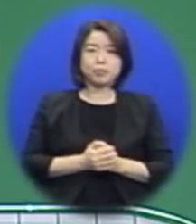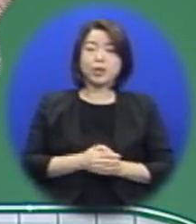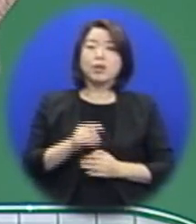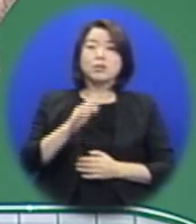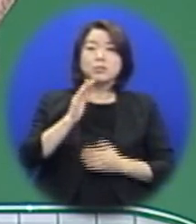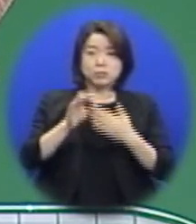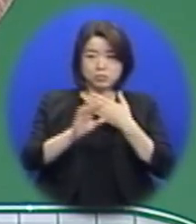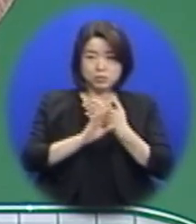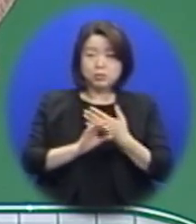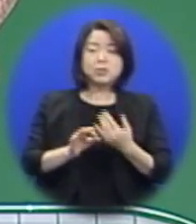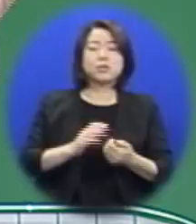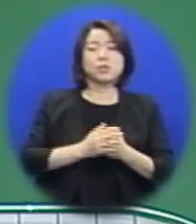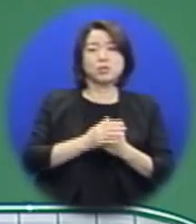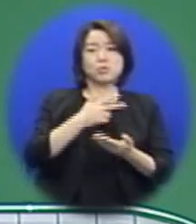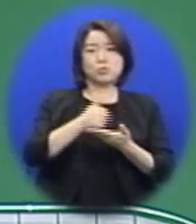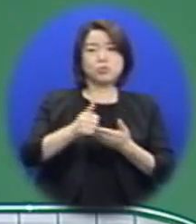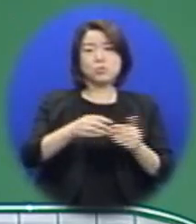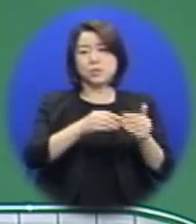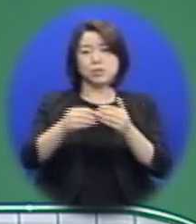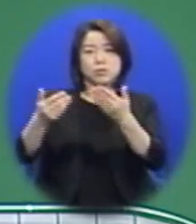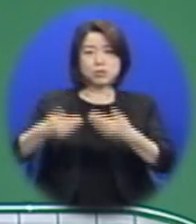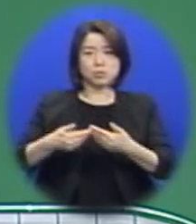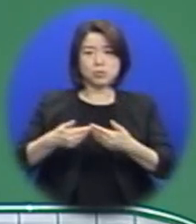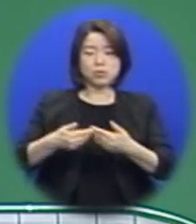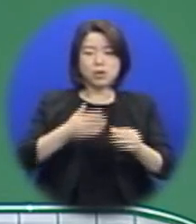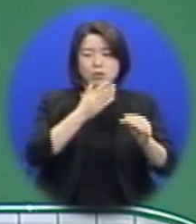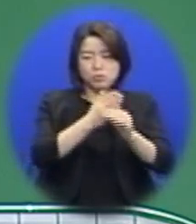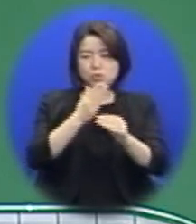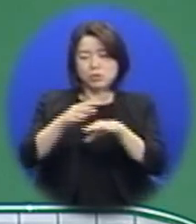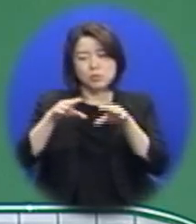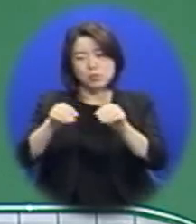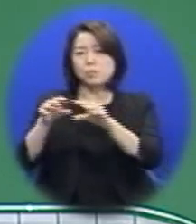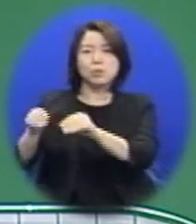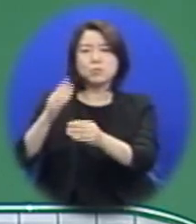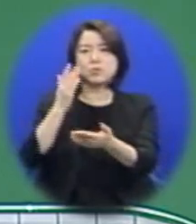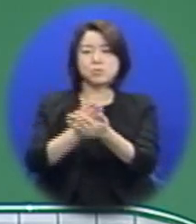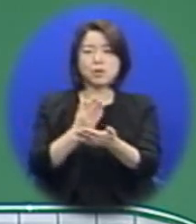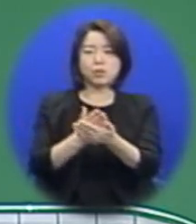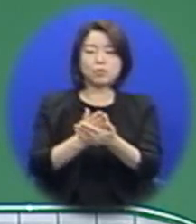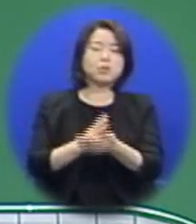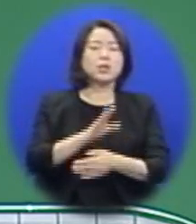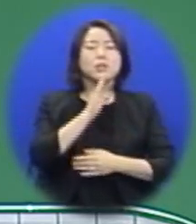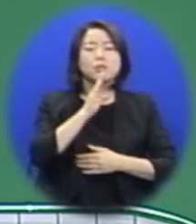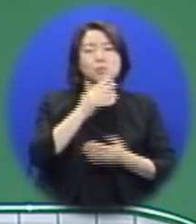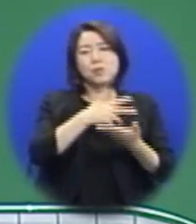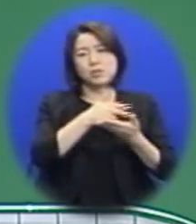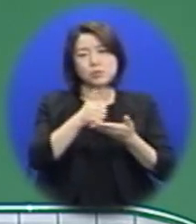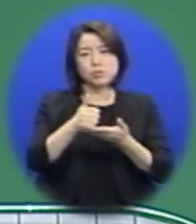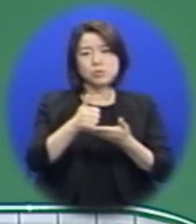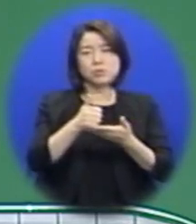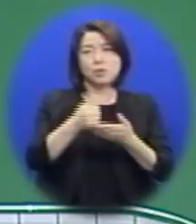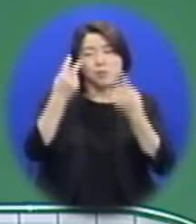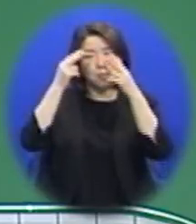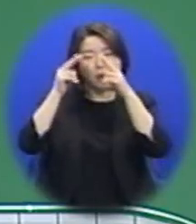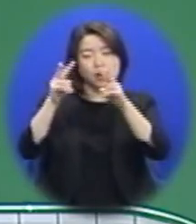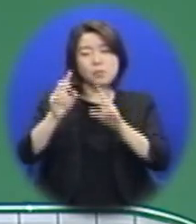꾸준히 하시면 됩니다. 하다가 말다가 하지 말고 정말 주님을 바라보는 삶을 꾸준히